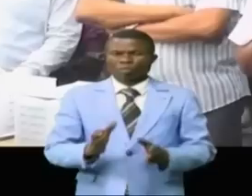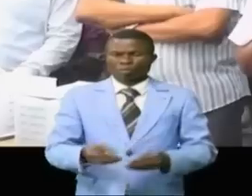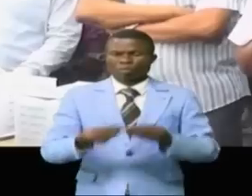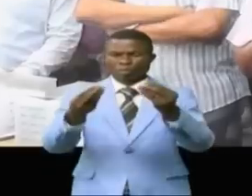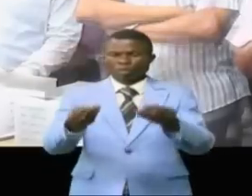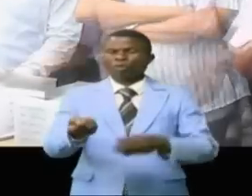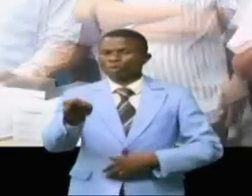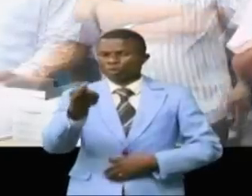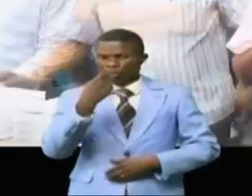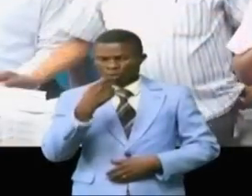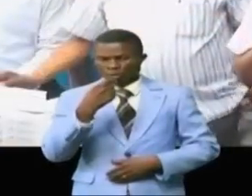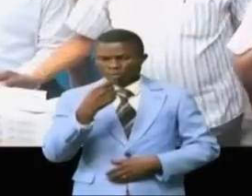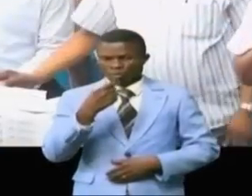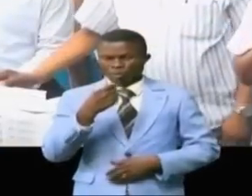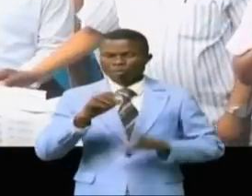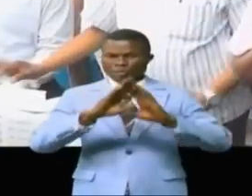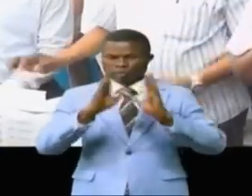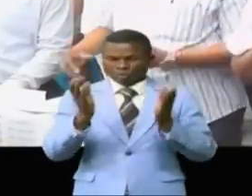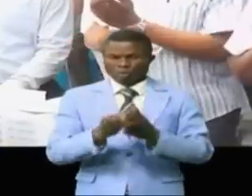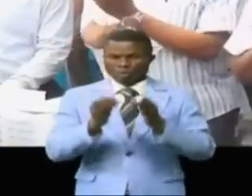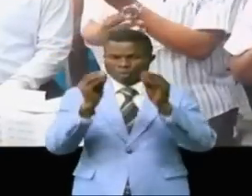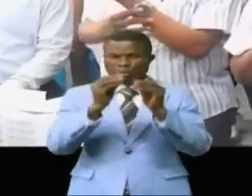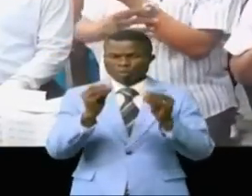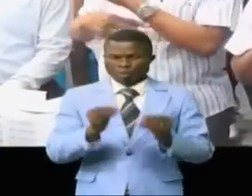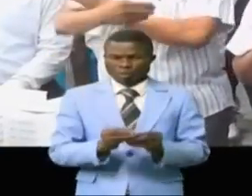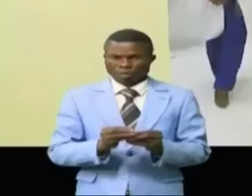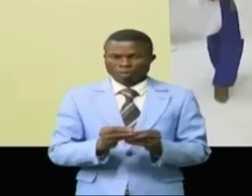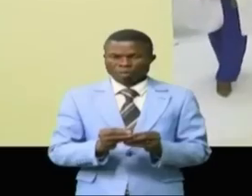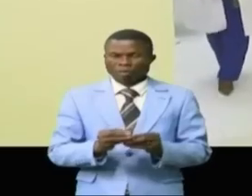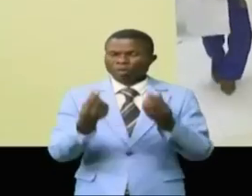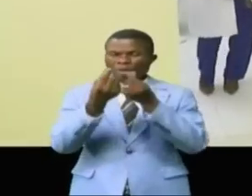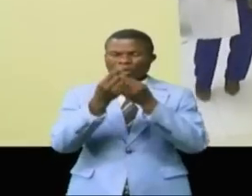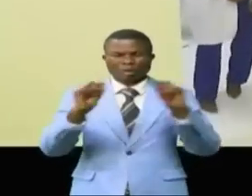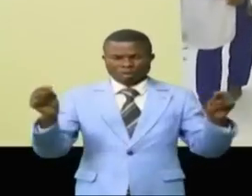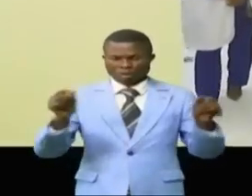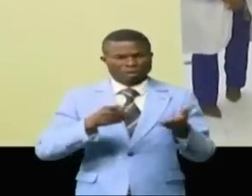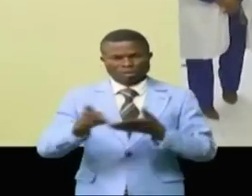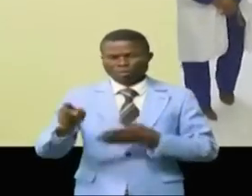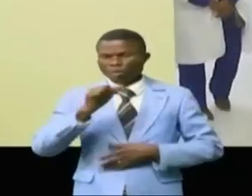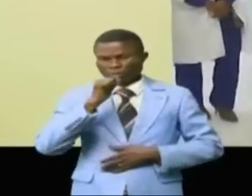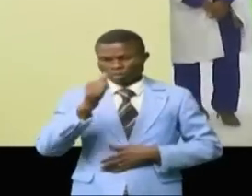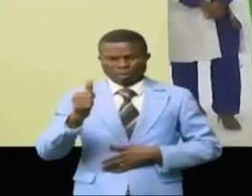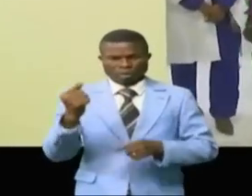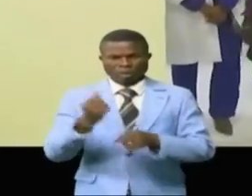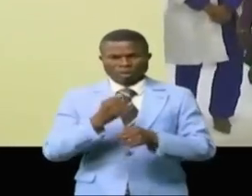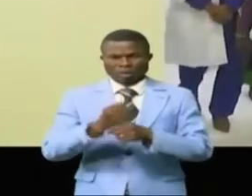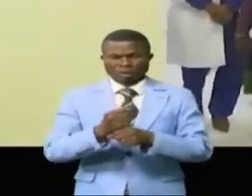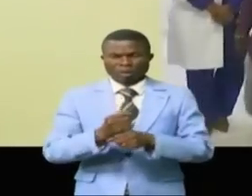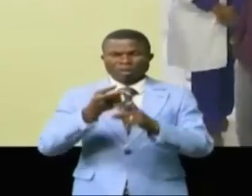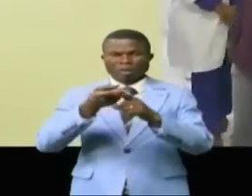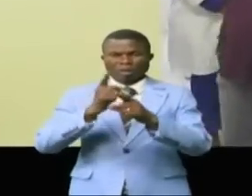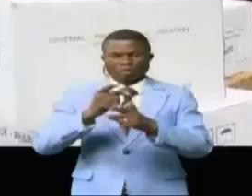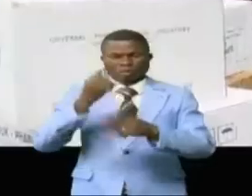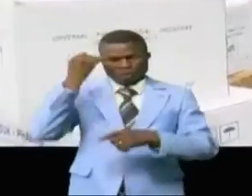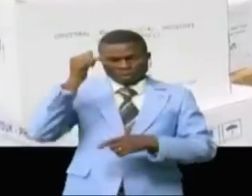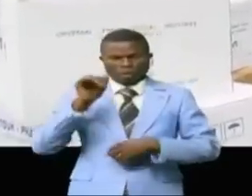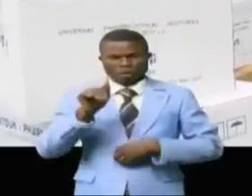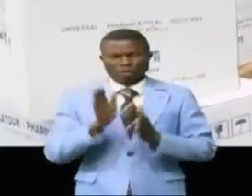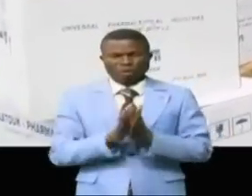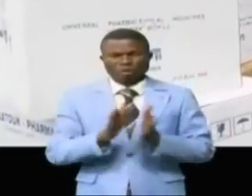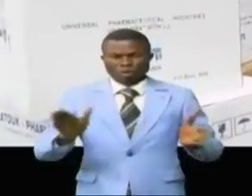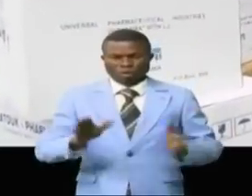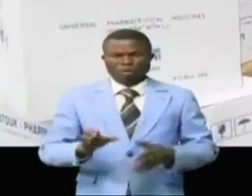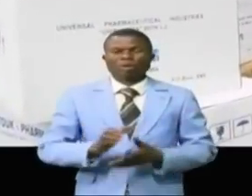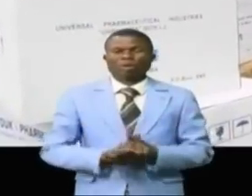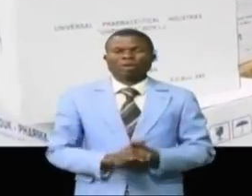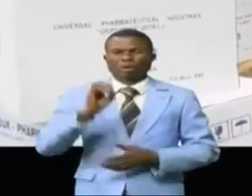médicaments sont totalement gratuits. Tous ces travaux initiés par le directeur général de l'ONATRA, Martin Lukusa,